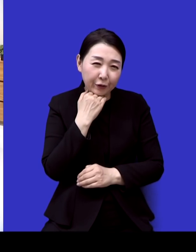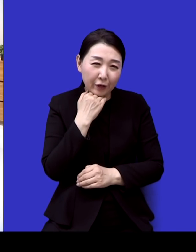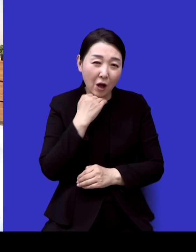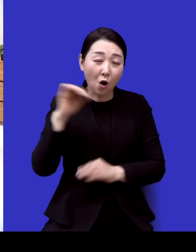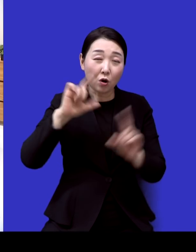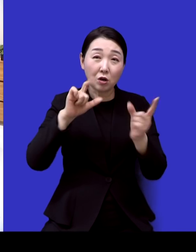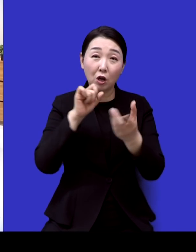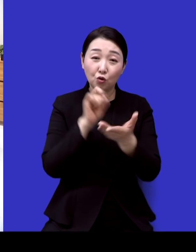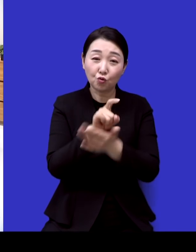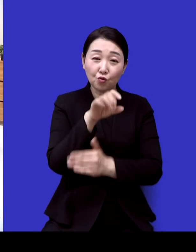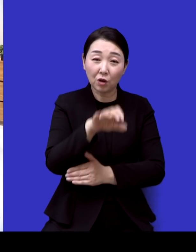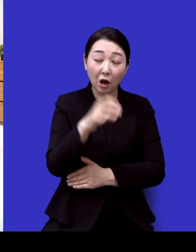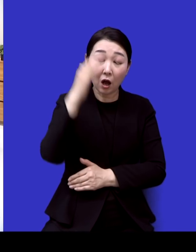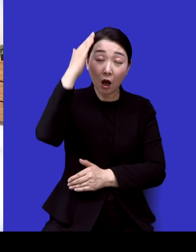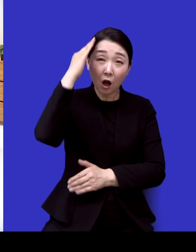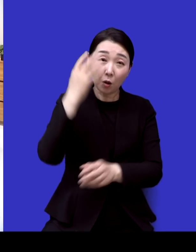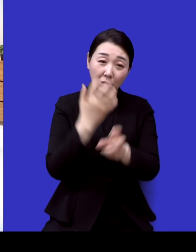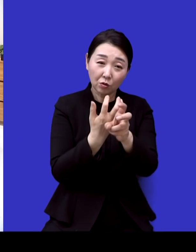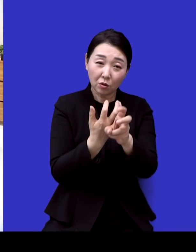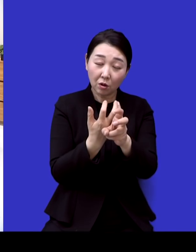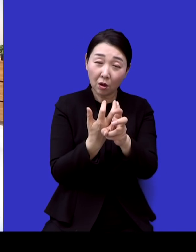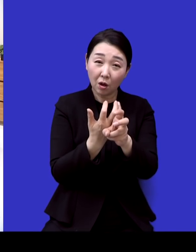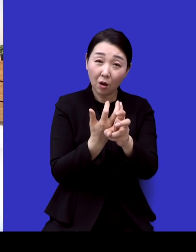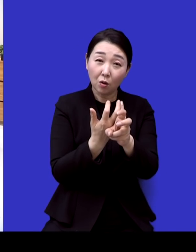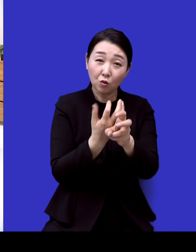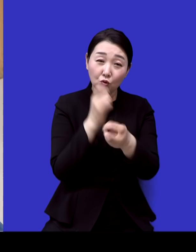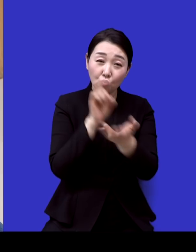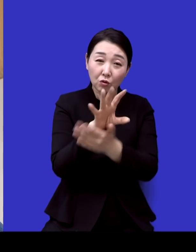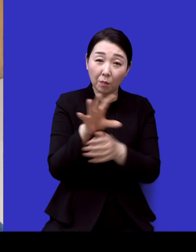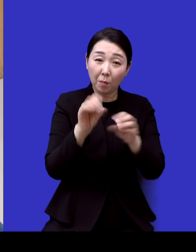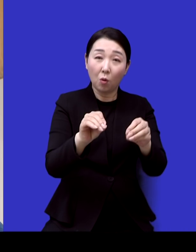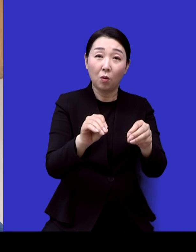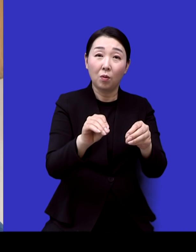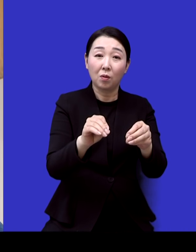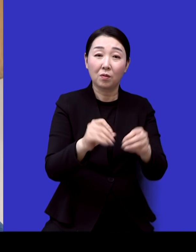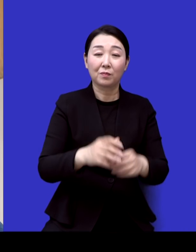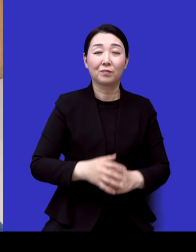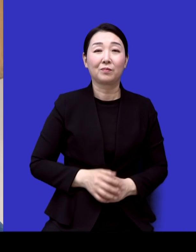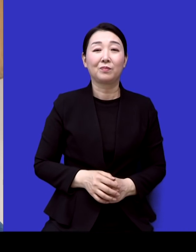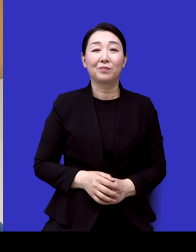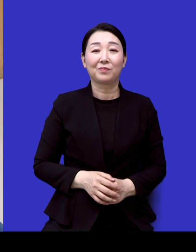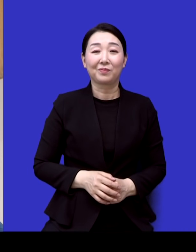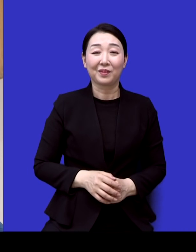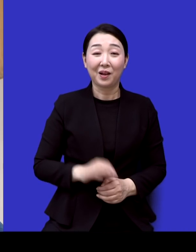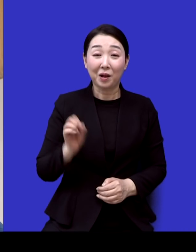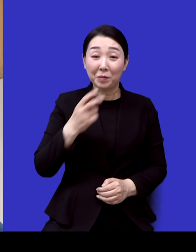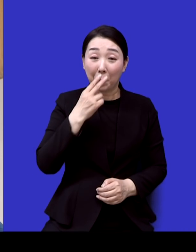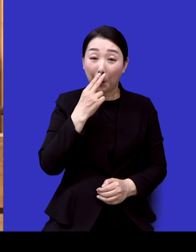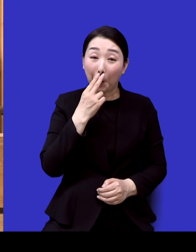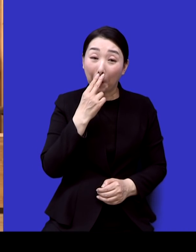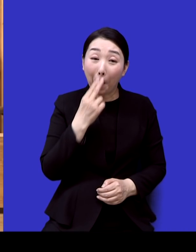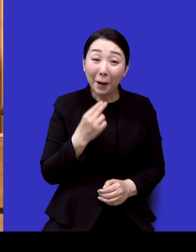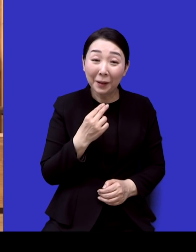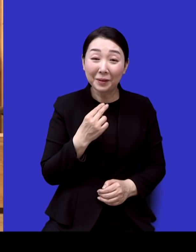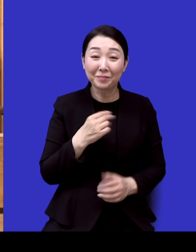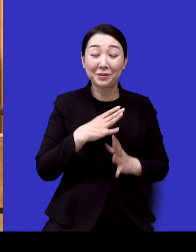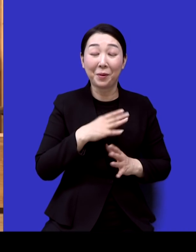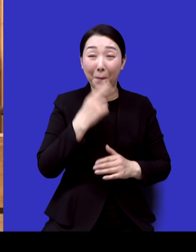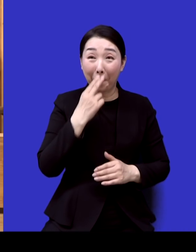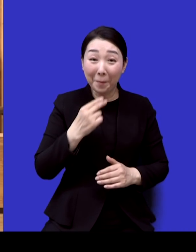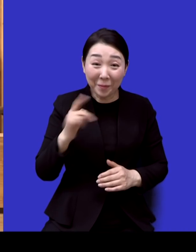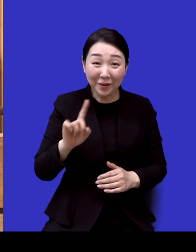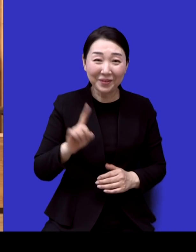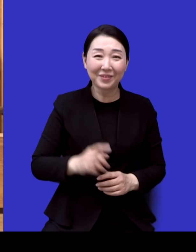검정색 트럭이 축구장 옆에 딱 멈추는 거예요. 예. 거기서 콧물이 나올 정도로 이제 무서운 얘기인데 거기서